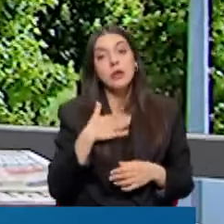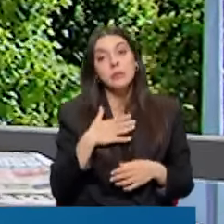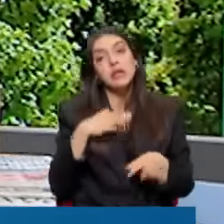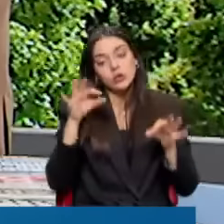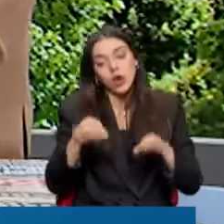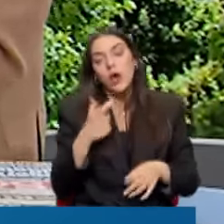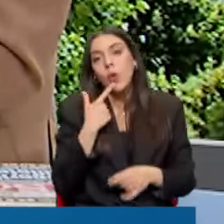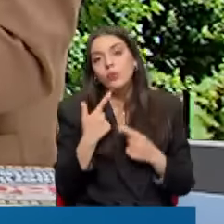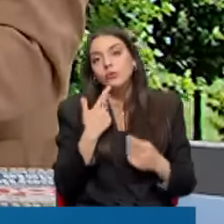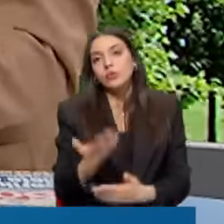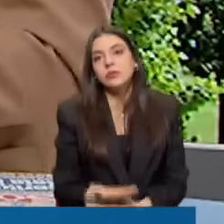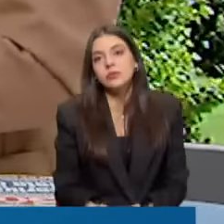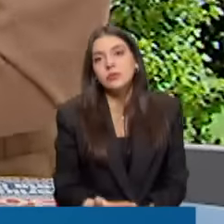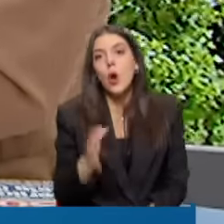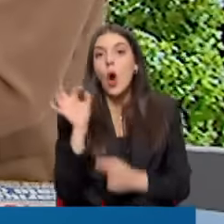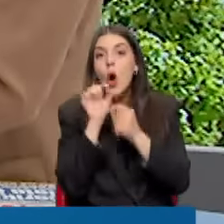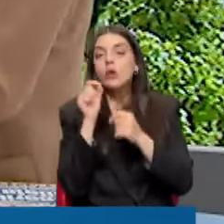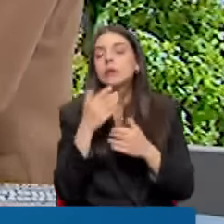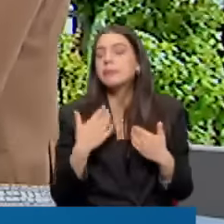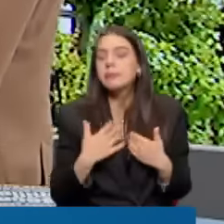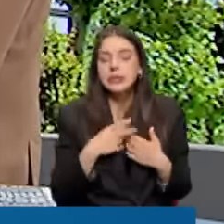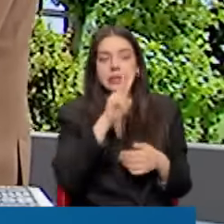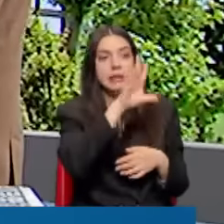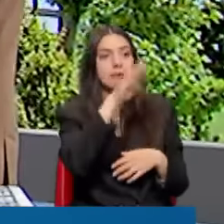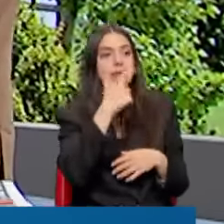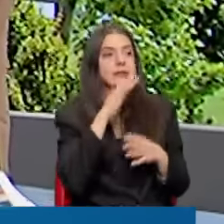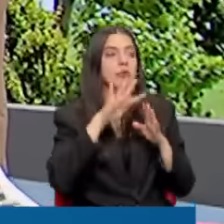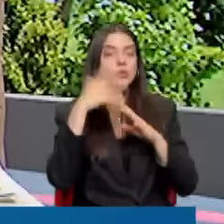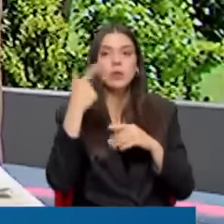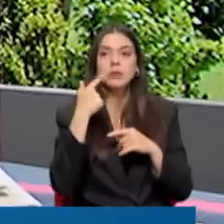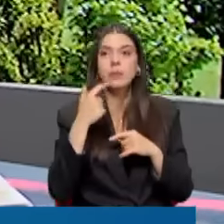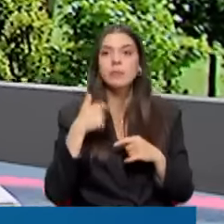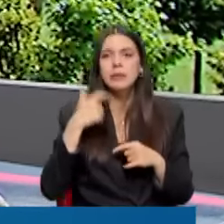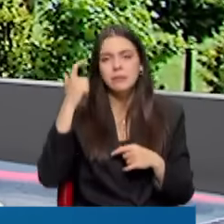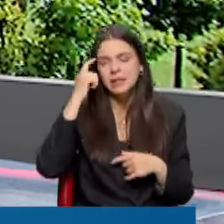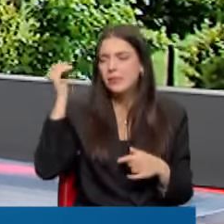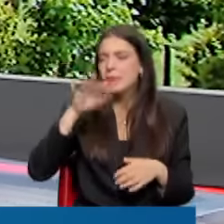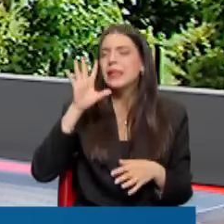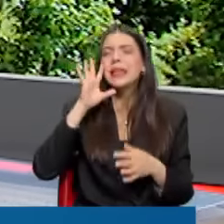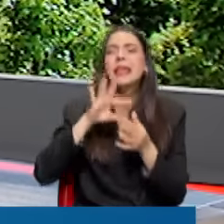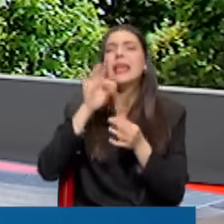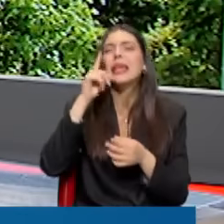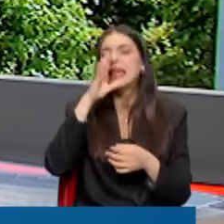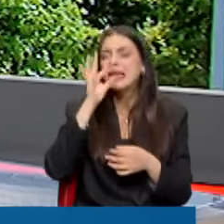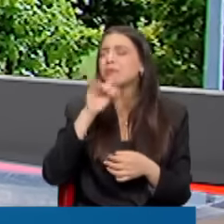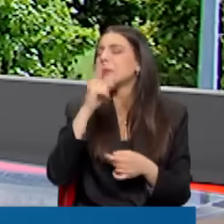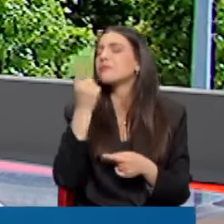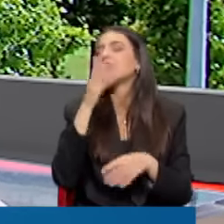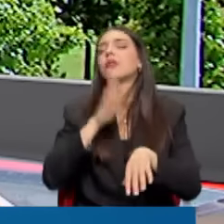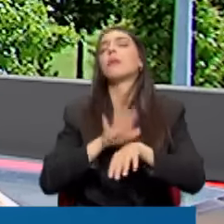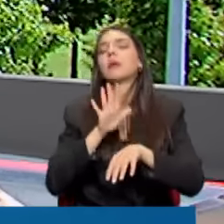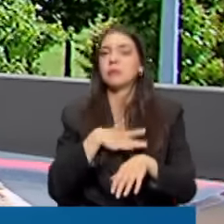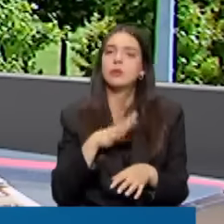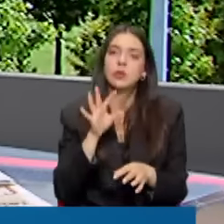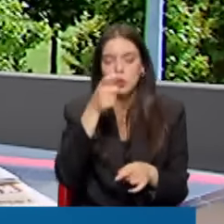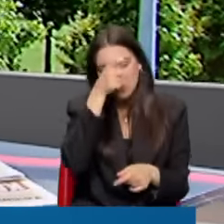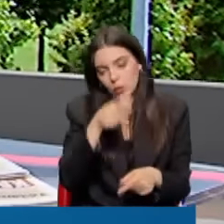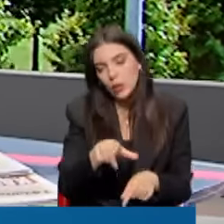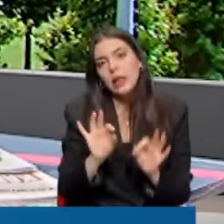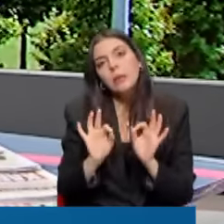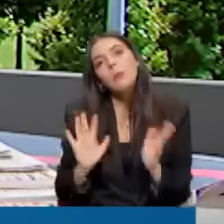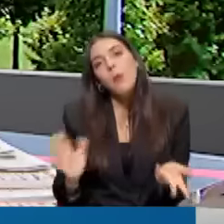konuşuyoruz bunu yani 25 sene sonra 25 sene sonra konuşuyoruz başımızda gelmeden de kimse bir şey yapmaz maalesef maalesef bizim ülkemizde